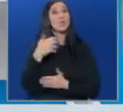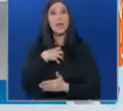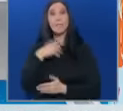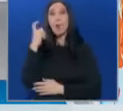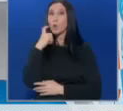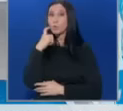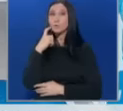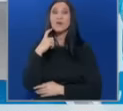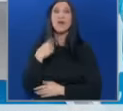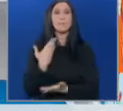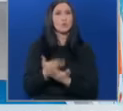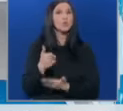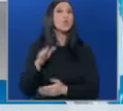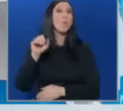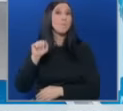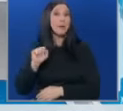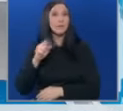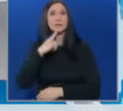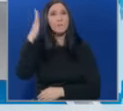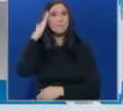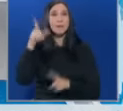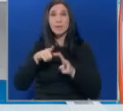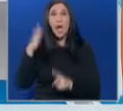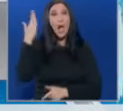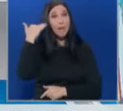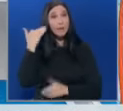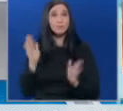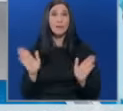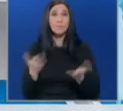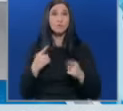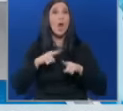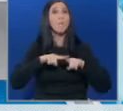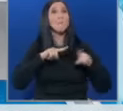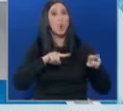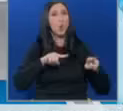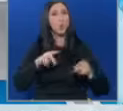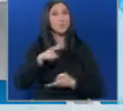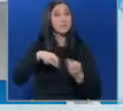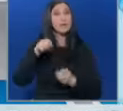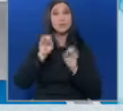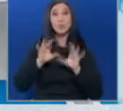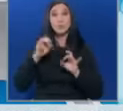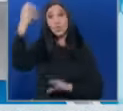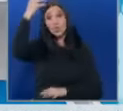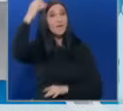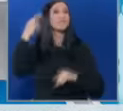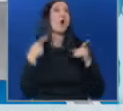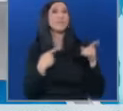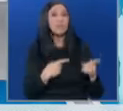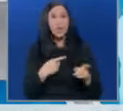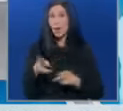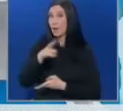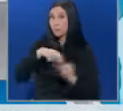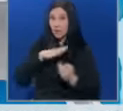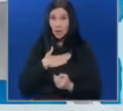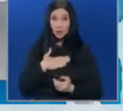Бойко Борисов и номинираната от партията му за премиер Мария Габриел започнаха прокурорски проверки. Това съобщи държавното обвинение.